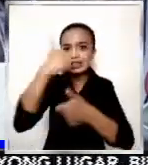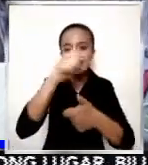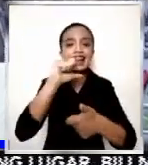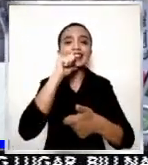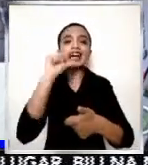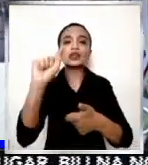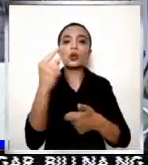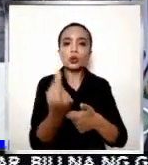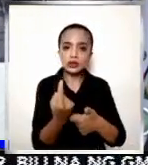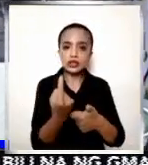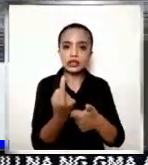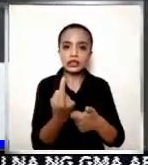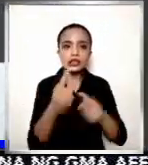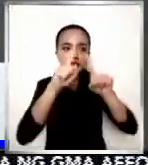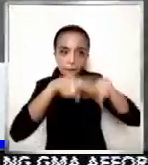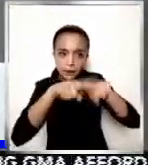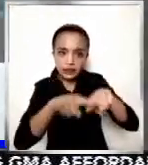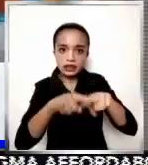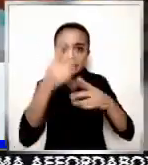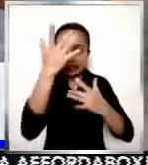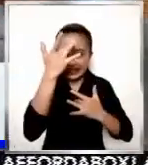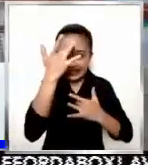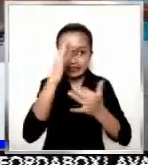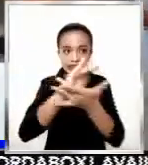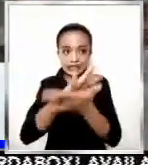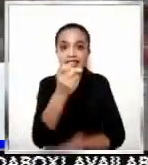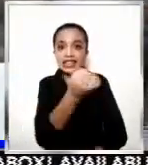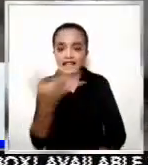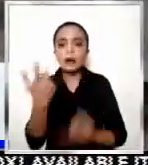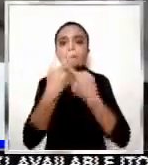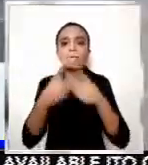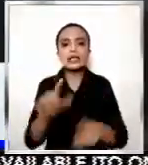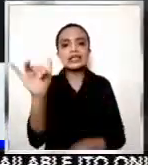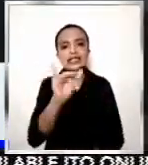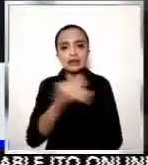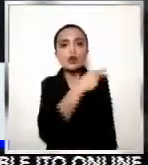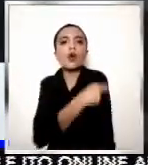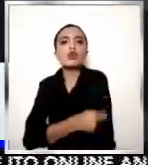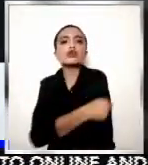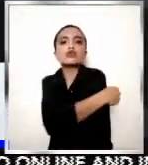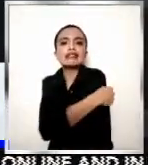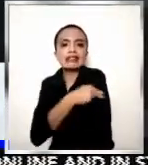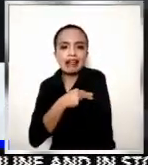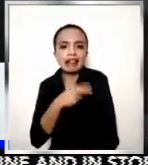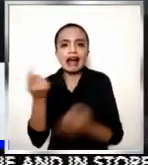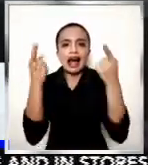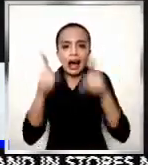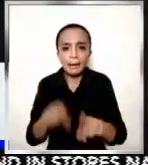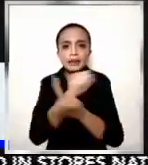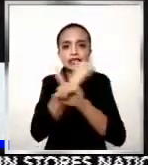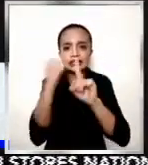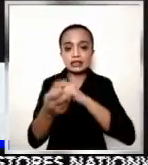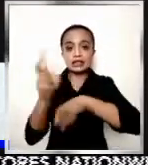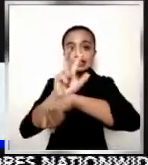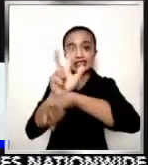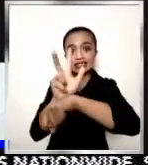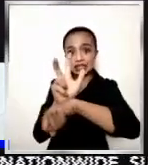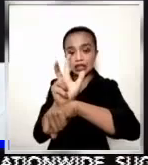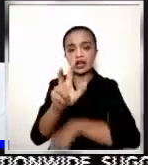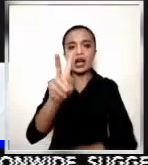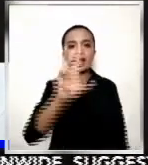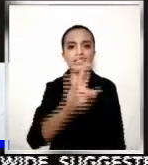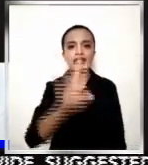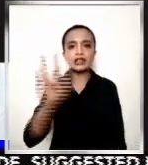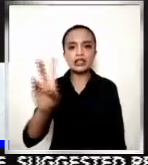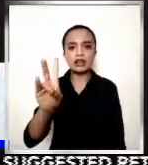COVID-19 ang isinaalang-alang nila pati raw ang sitwasyon ng mga ospital. Sa Naga City, 77% ng okupado ang mga ICU